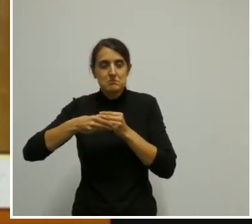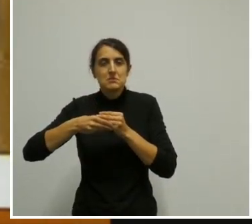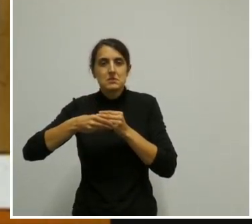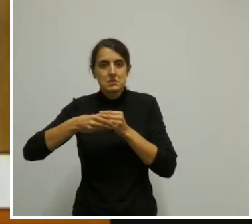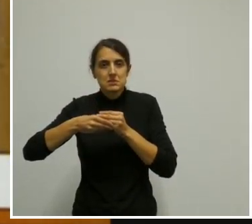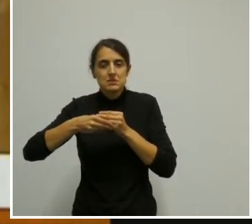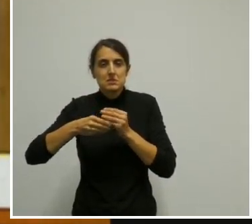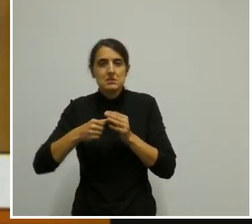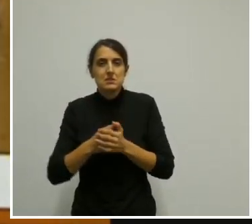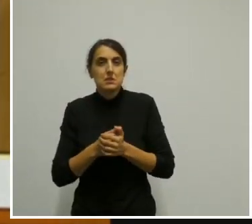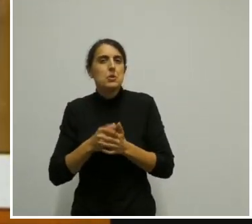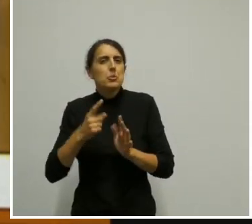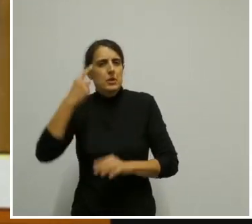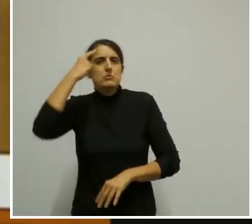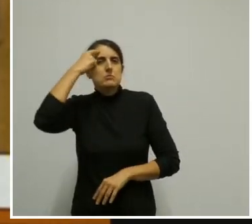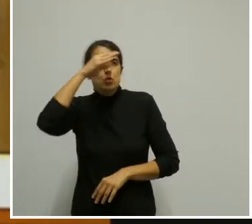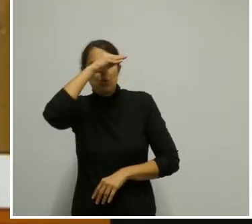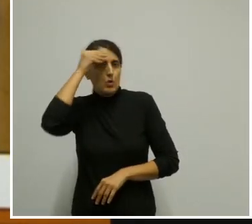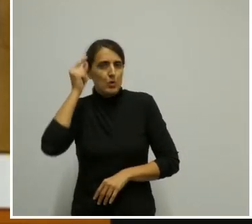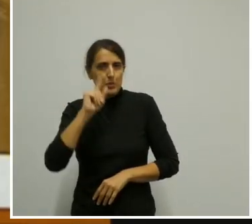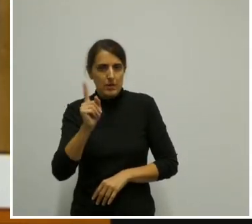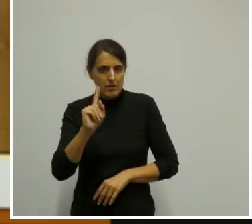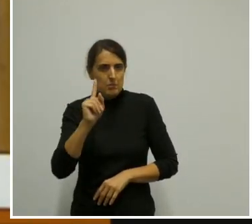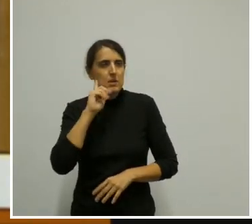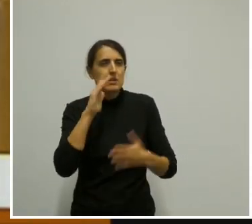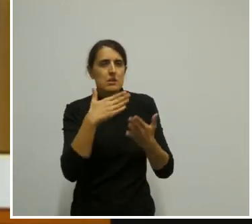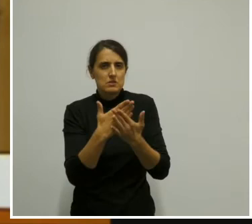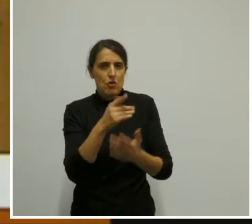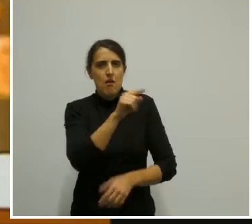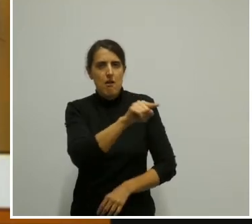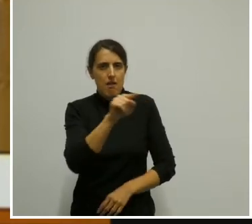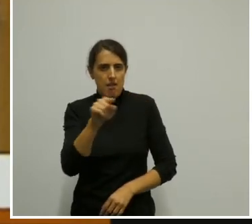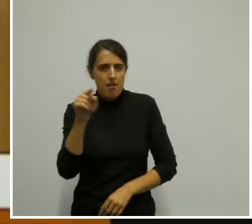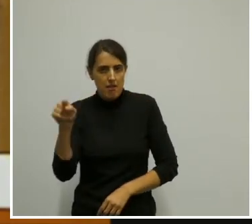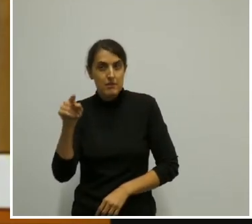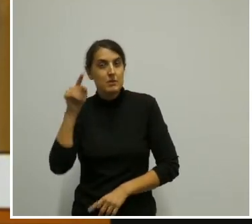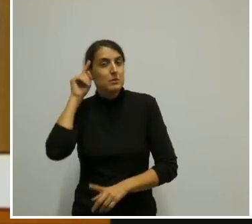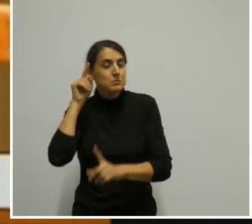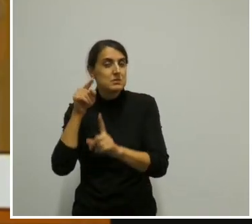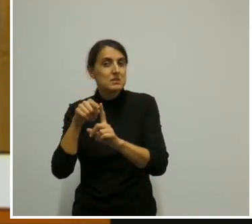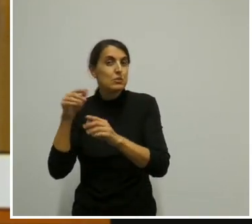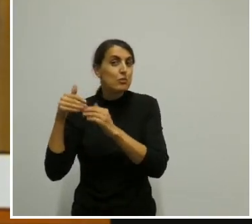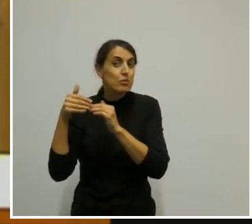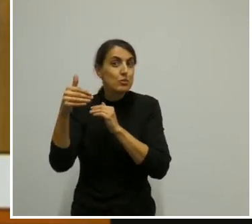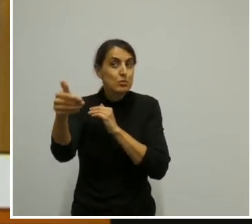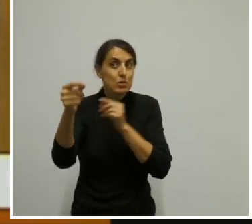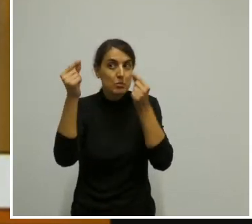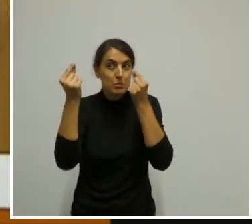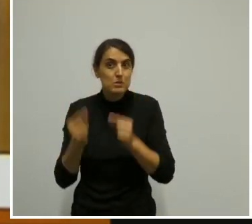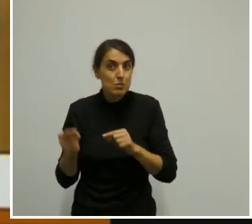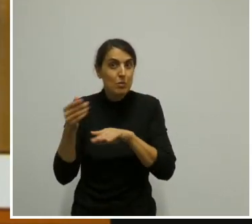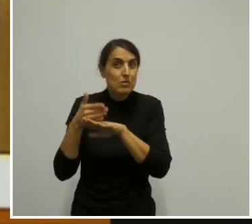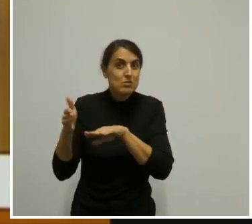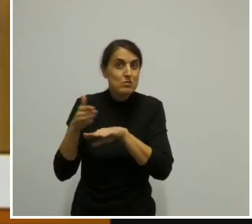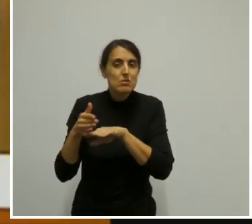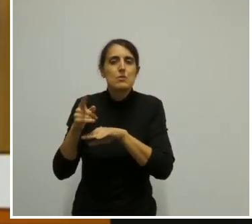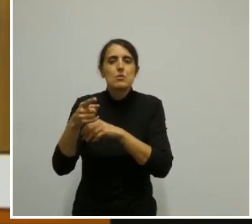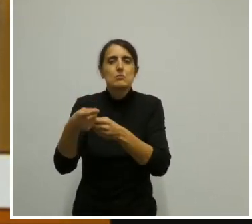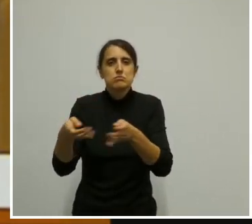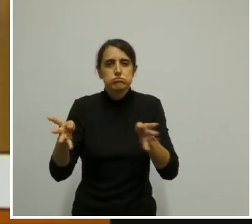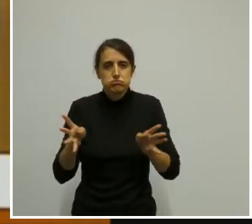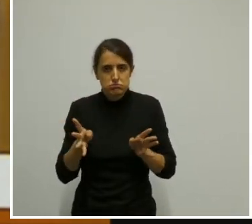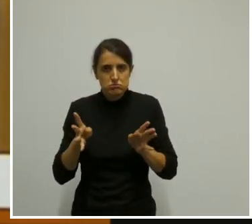o sigui, continuem tenint presents aquestes escoles ja per futurs, protegim quan surti pressupost, a veure si poden entrar o